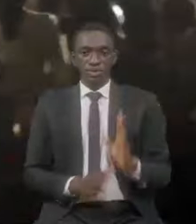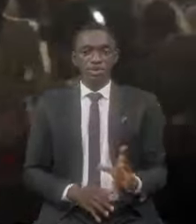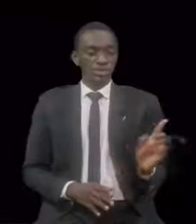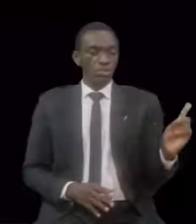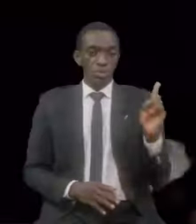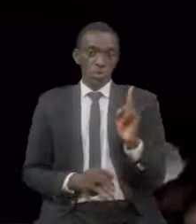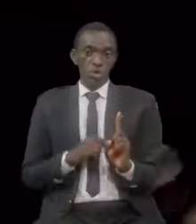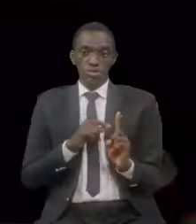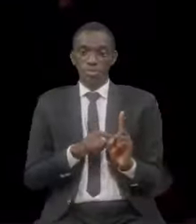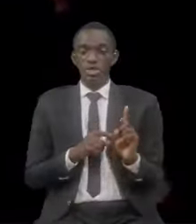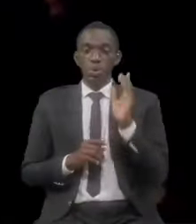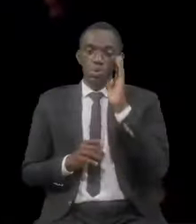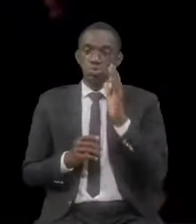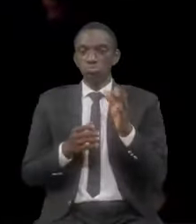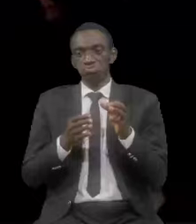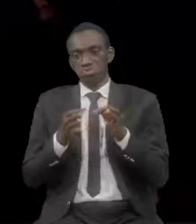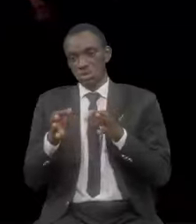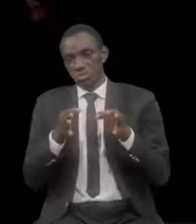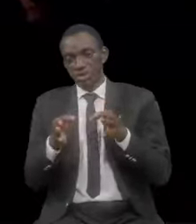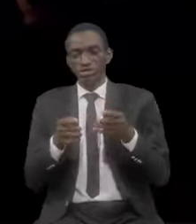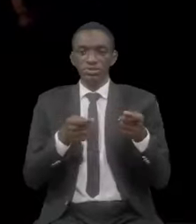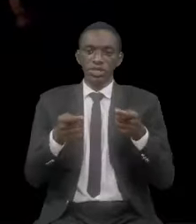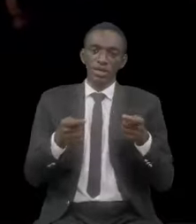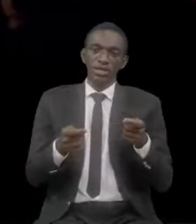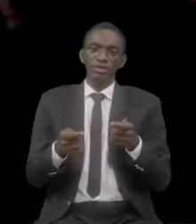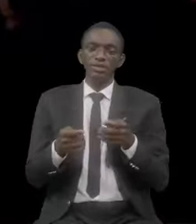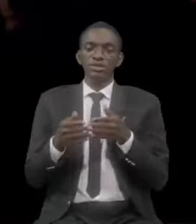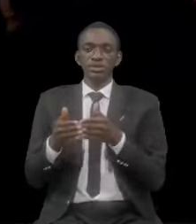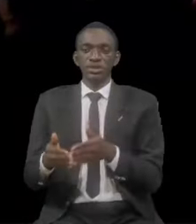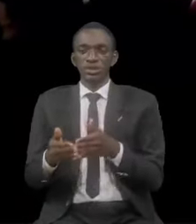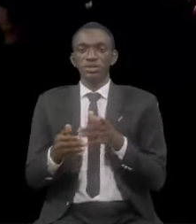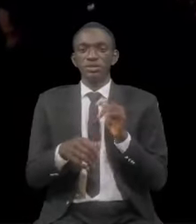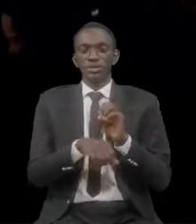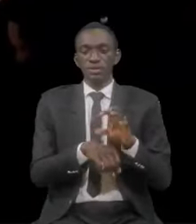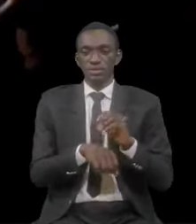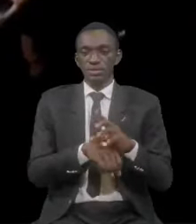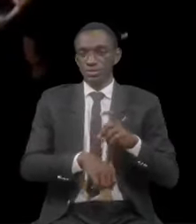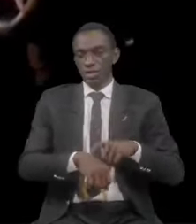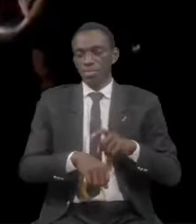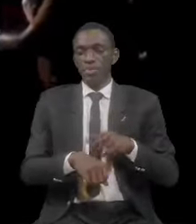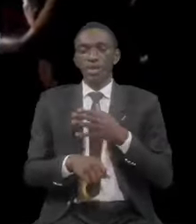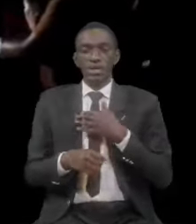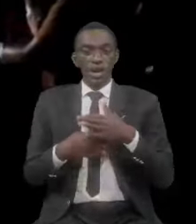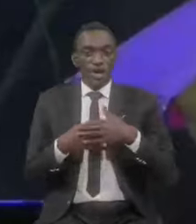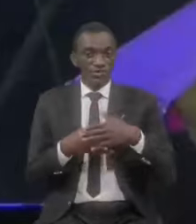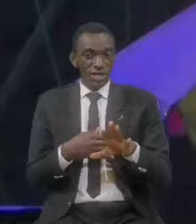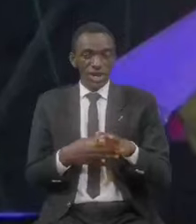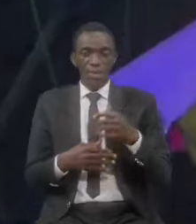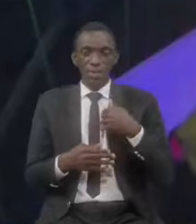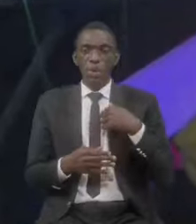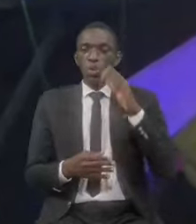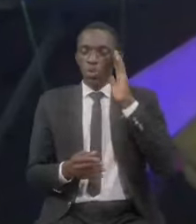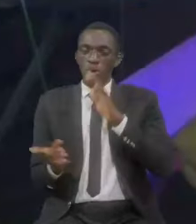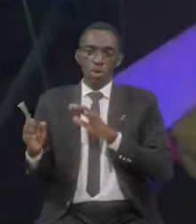appeler notre pasteur à venir organiser, diriger les conseillers. Après cela, je reviendrai prier